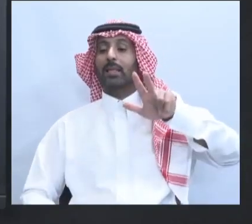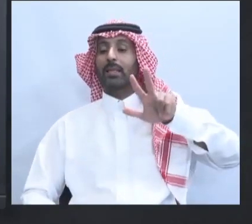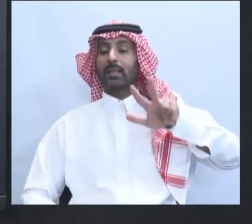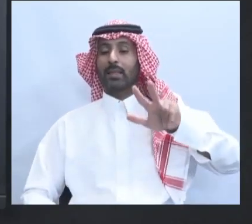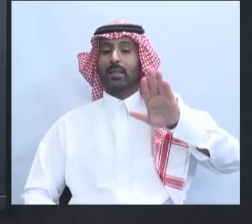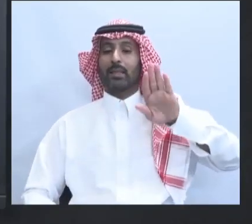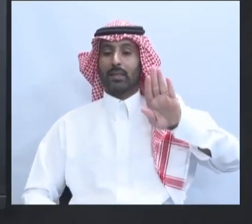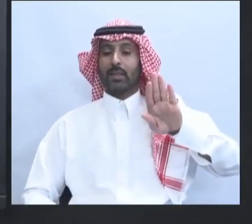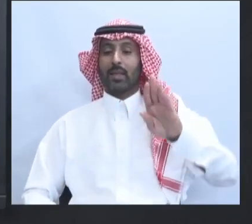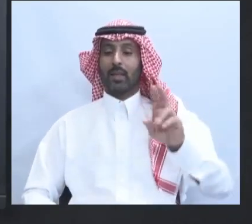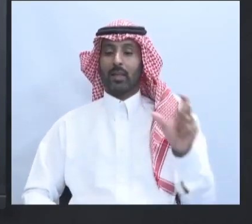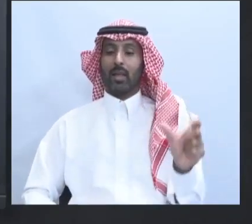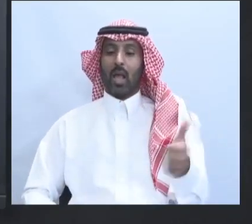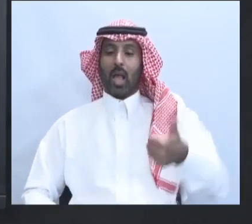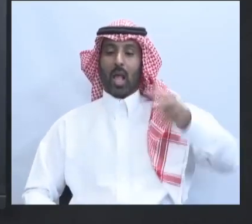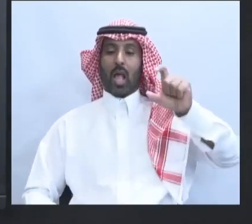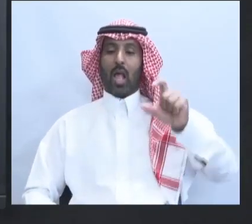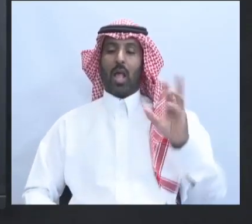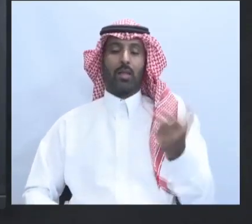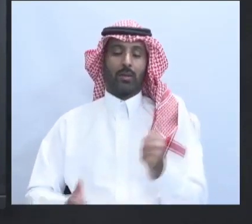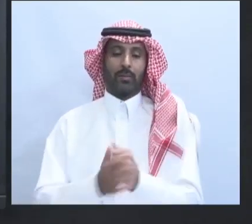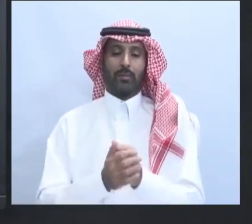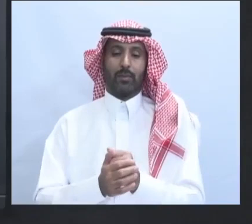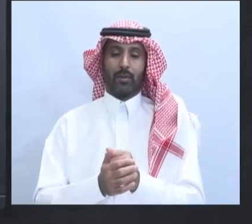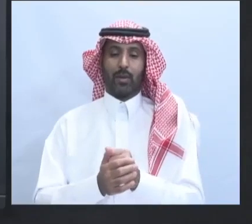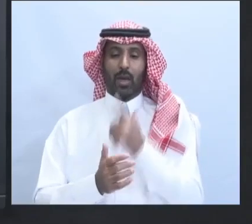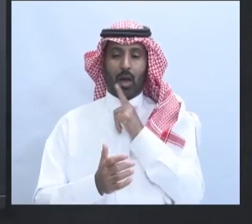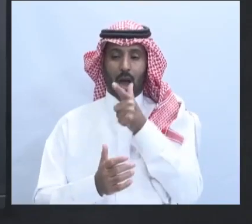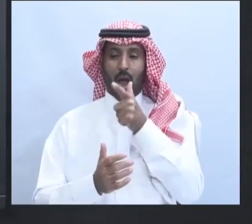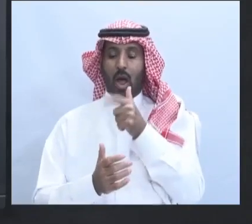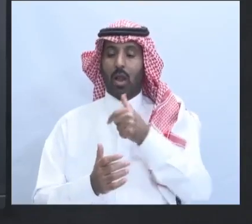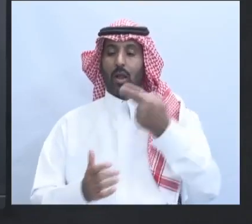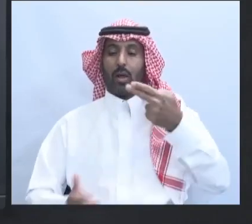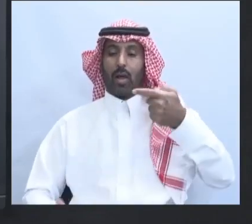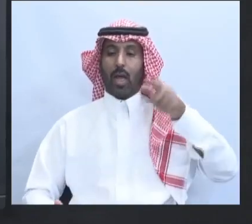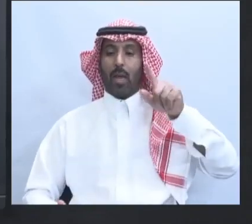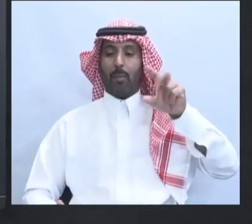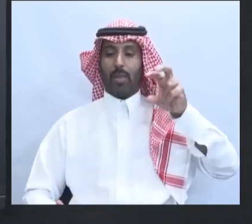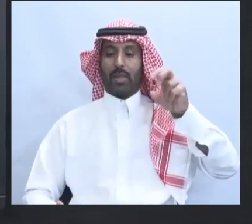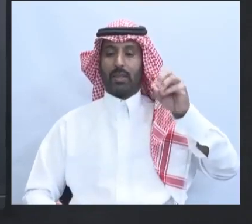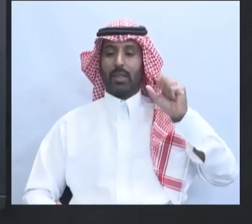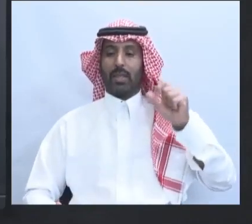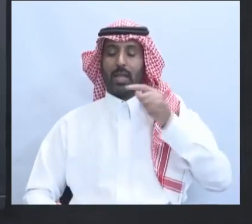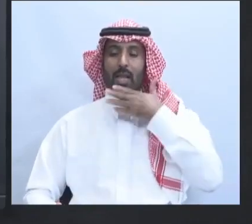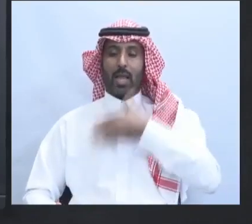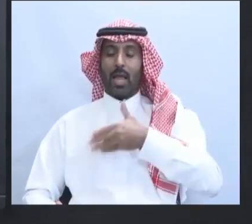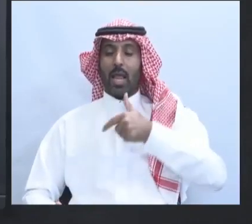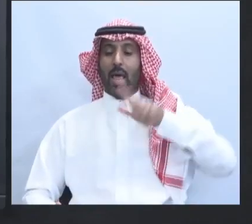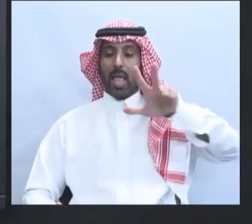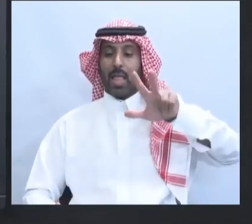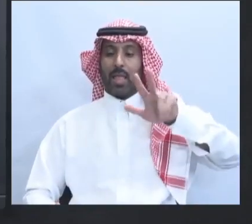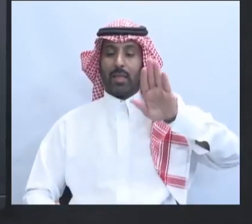الله تعالى نعم هي احسنتم قال عبد الله ابن المبارك الاسناد من